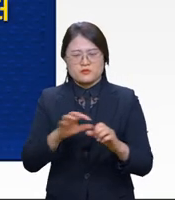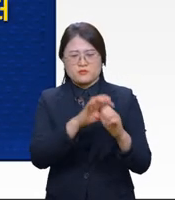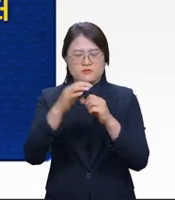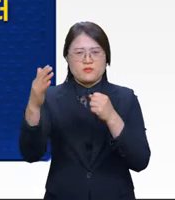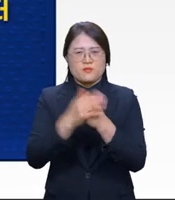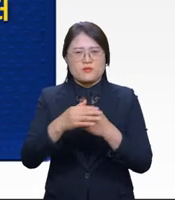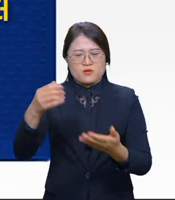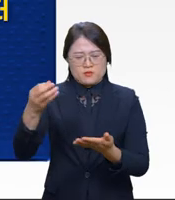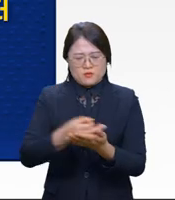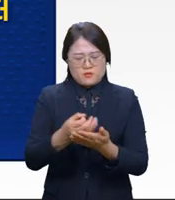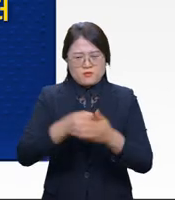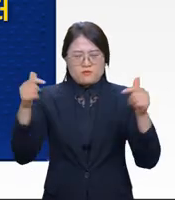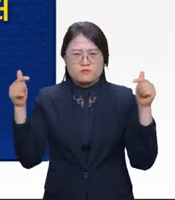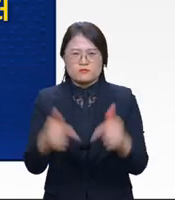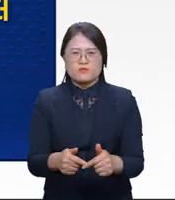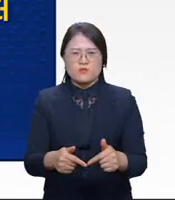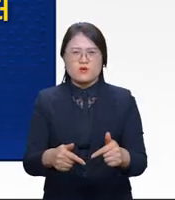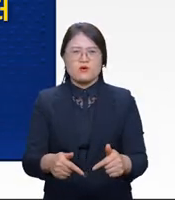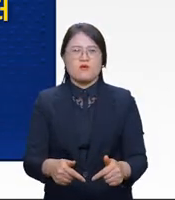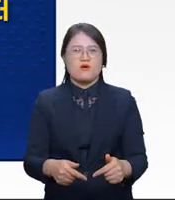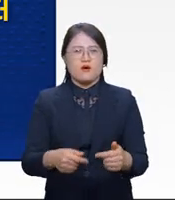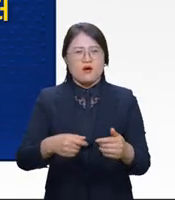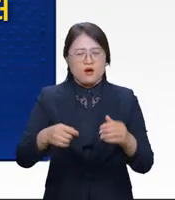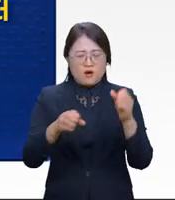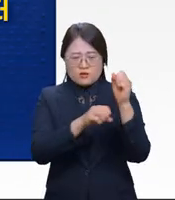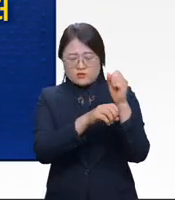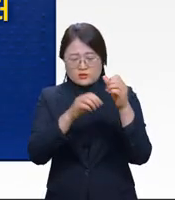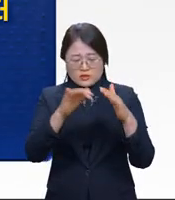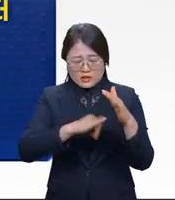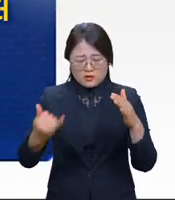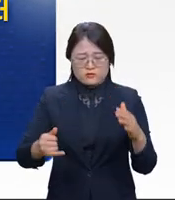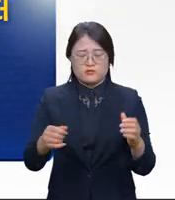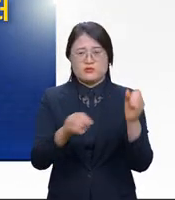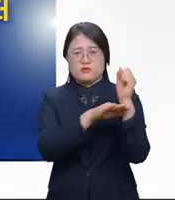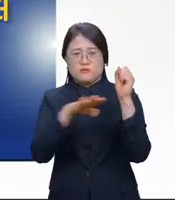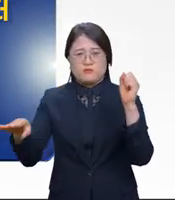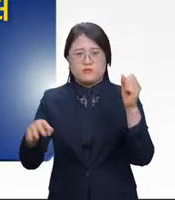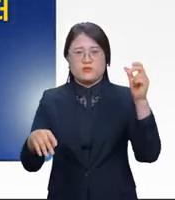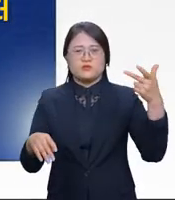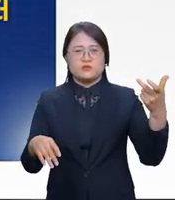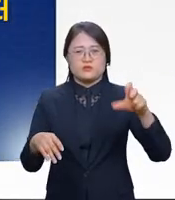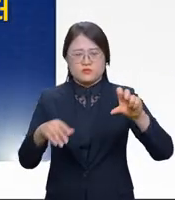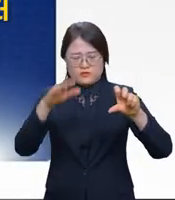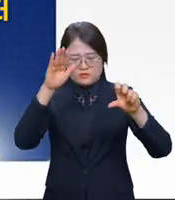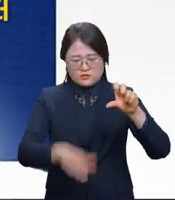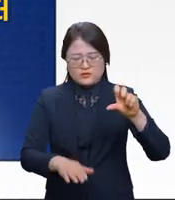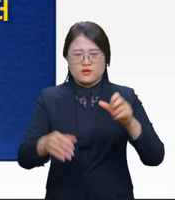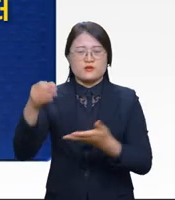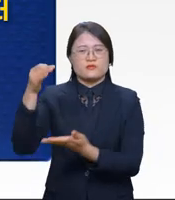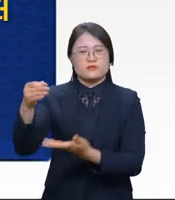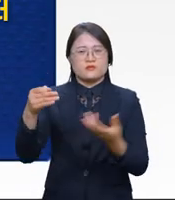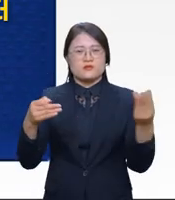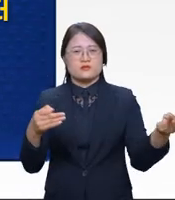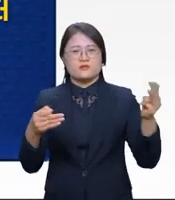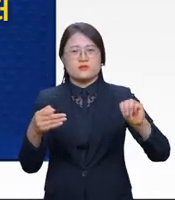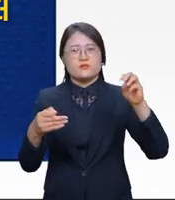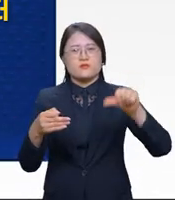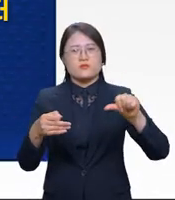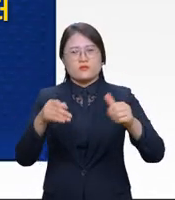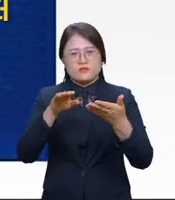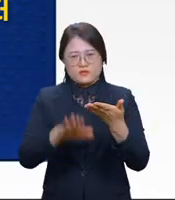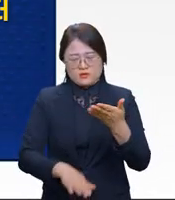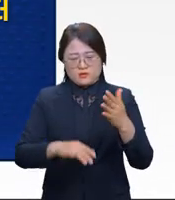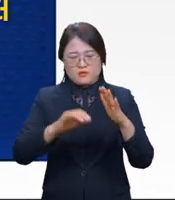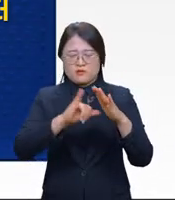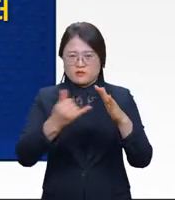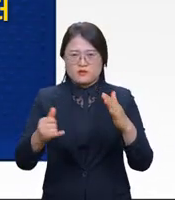의왕시가 코로나19로 소득이 감소한 저소득 가구 가운데 기준 중위소득 75% 이하, 재산 3억